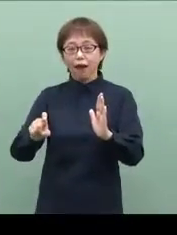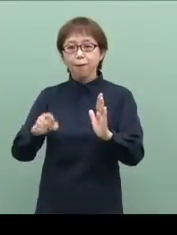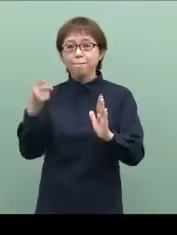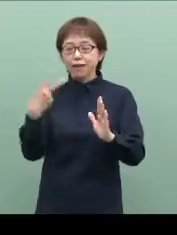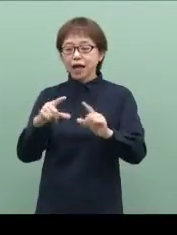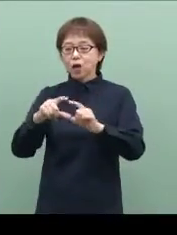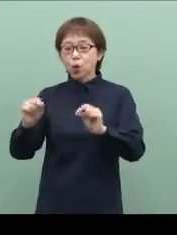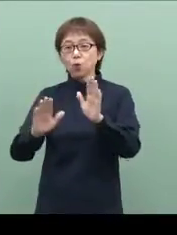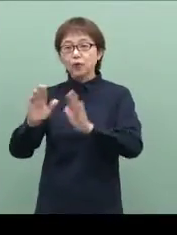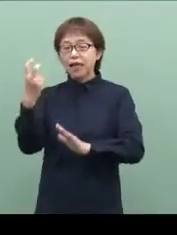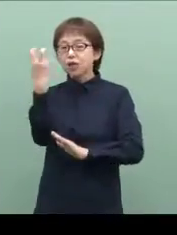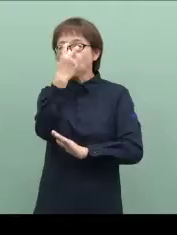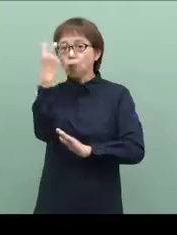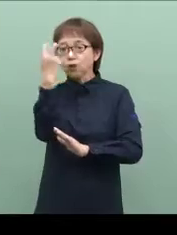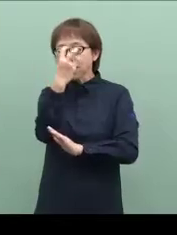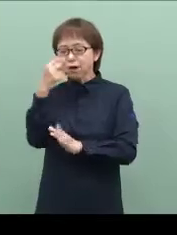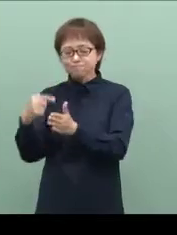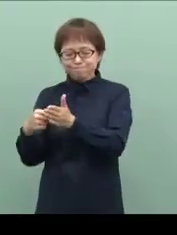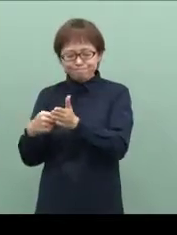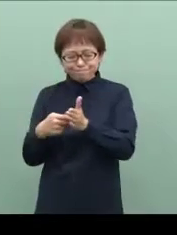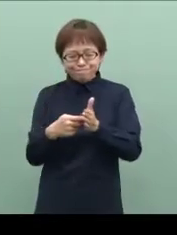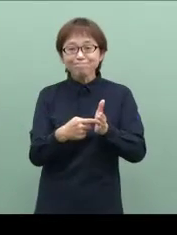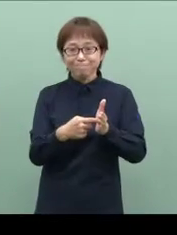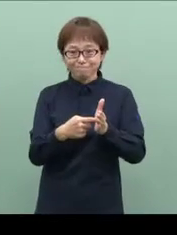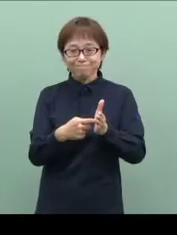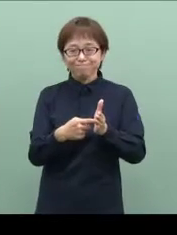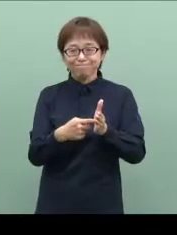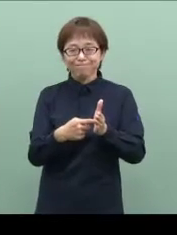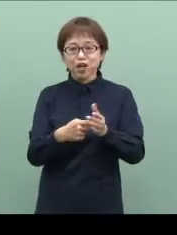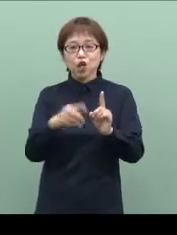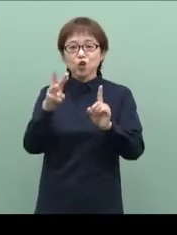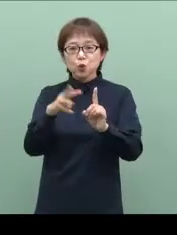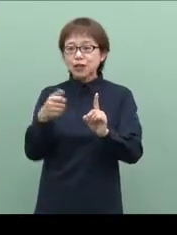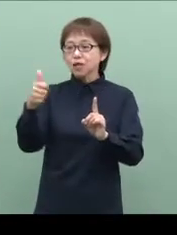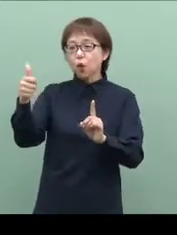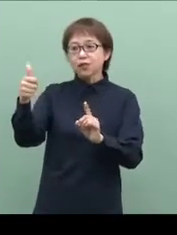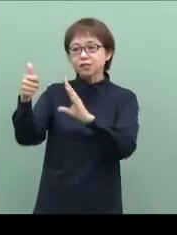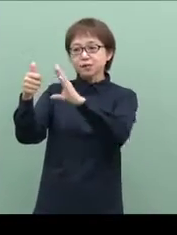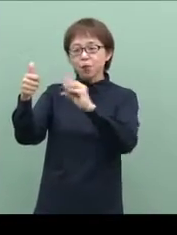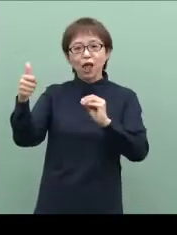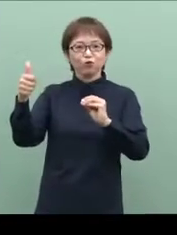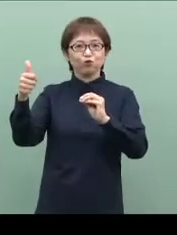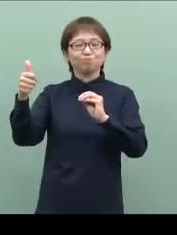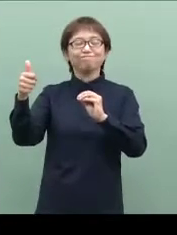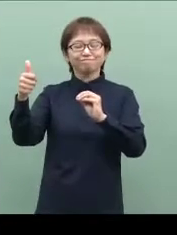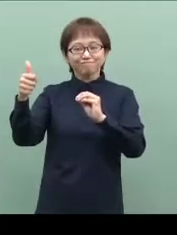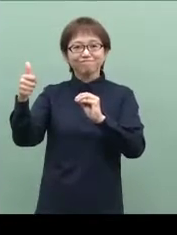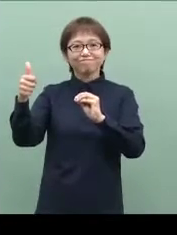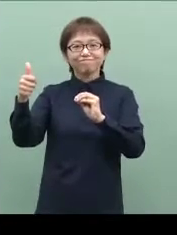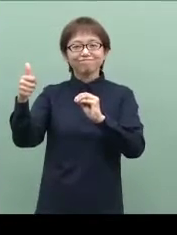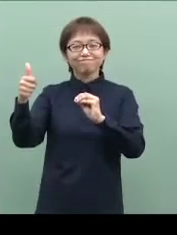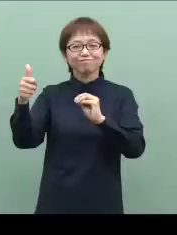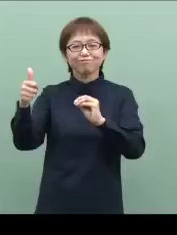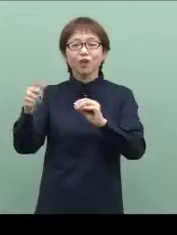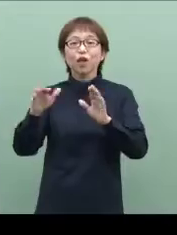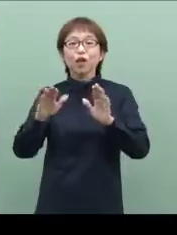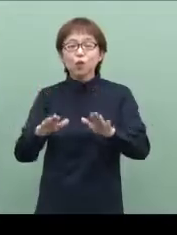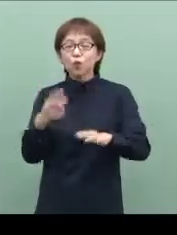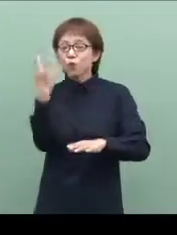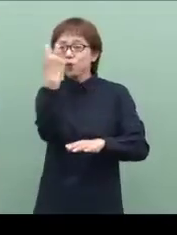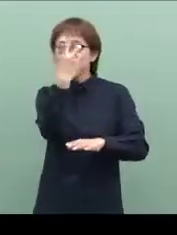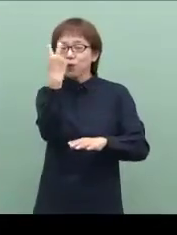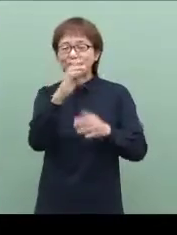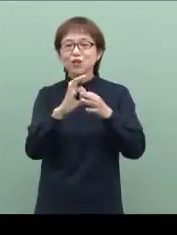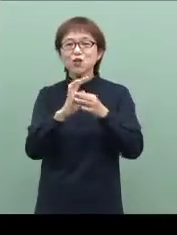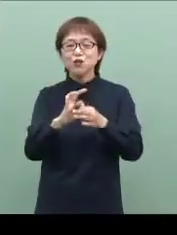国勢調査の実施にも尽力した杉浩二氏がモデルです。この日会場では国勢調査